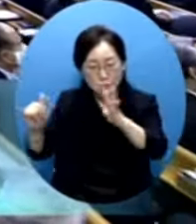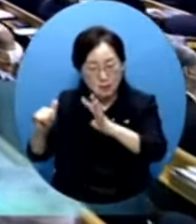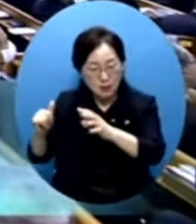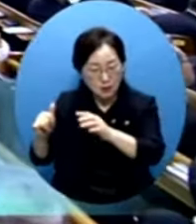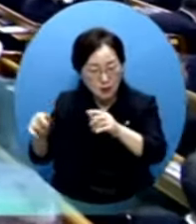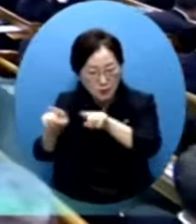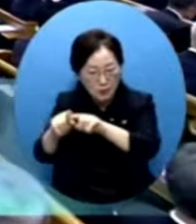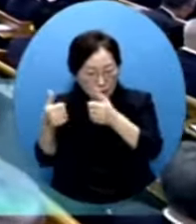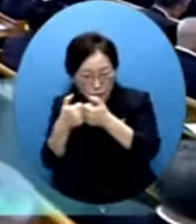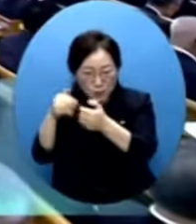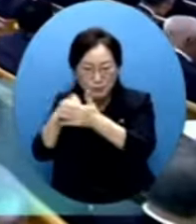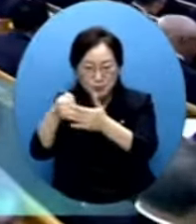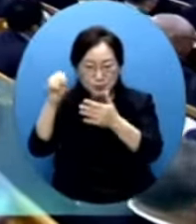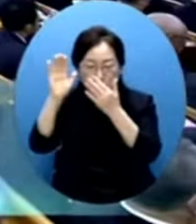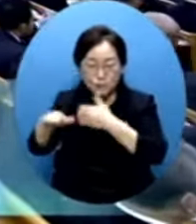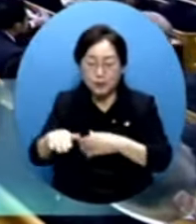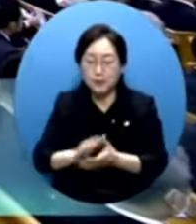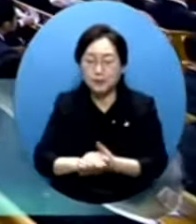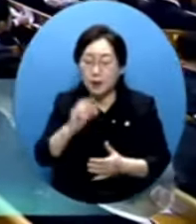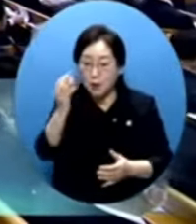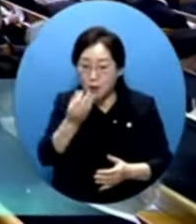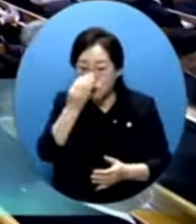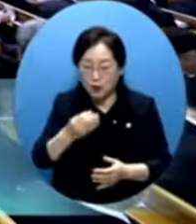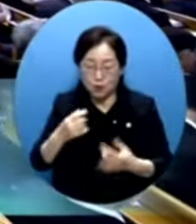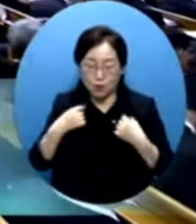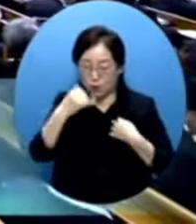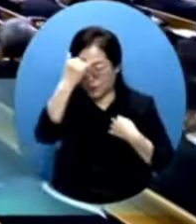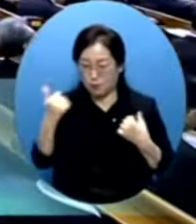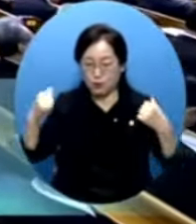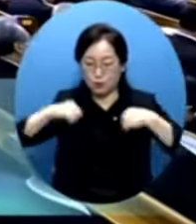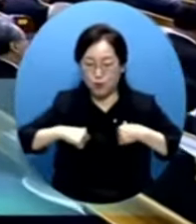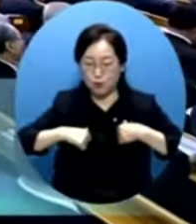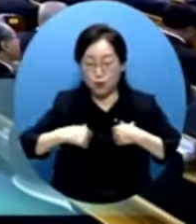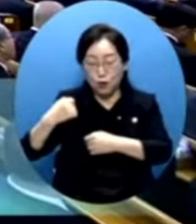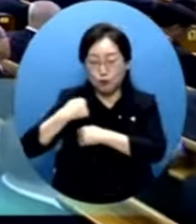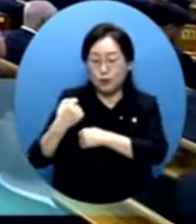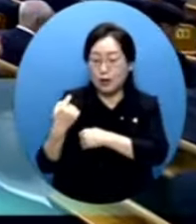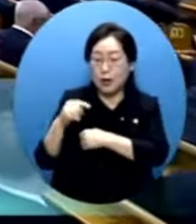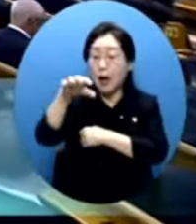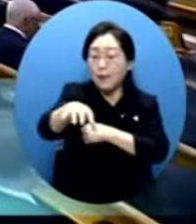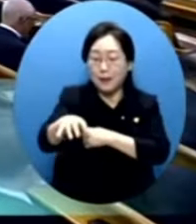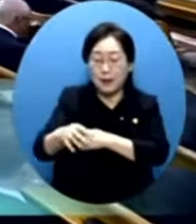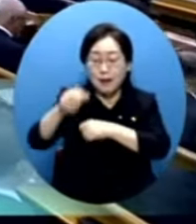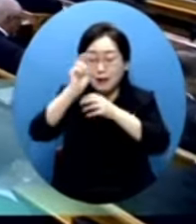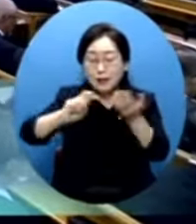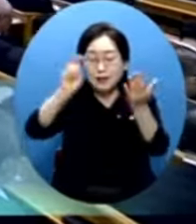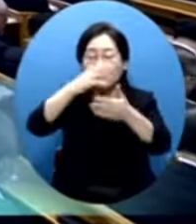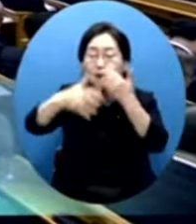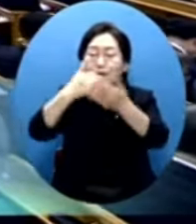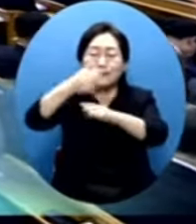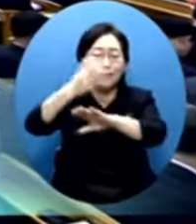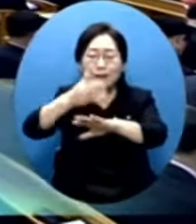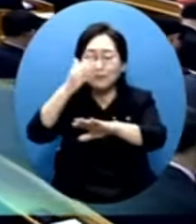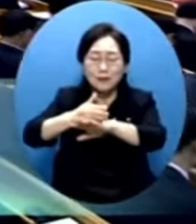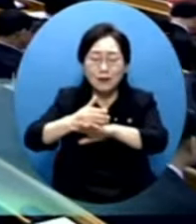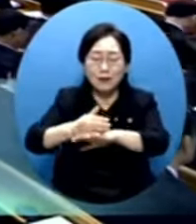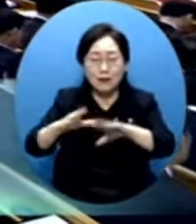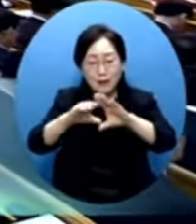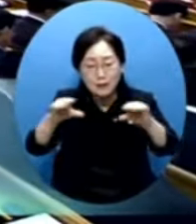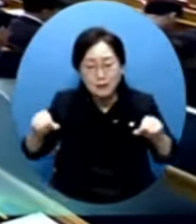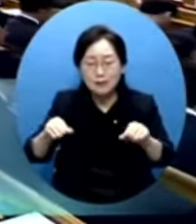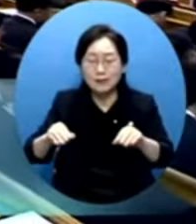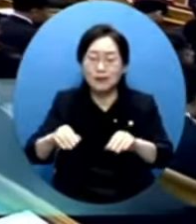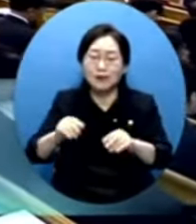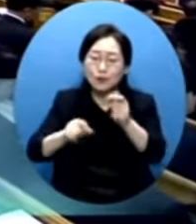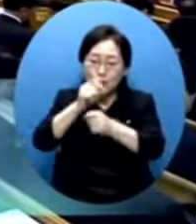자들을 택하여 거룩한 예복을 입히고 군대 앞에서 행진하며 야를 찬송하며 이르기를 야게 감사하세 그의 인자하심이 영원하다